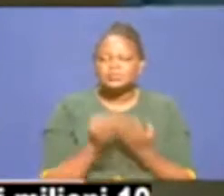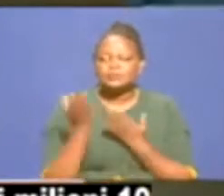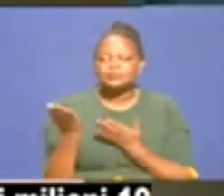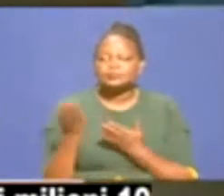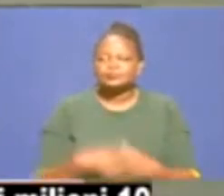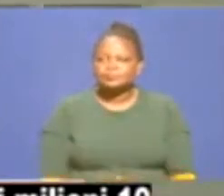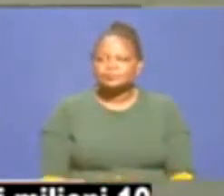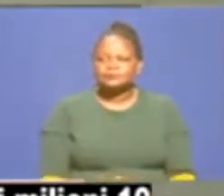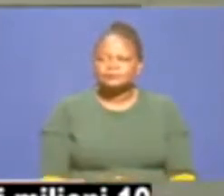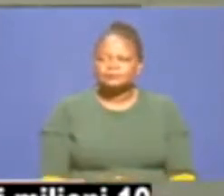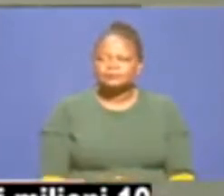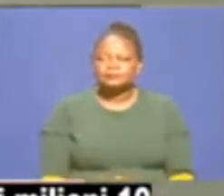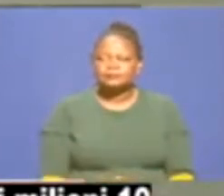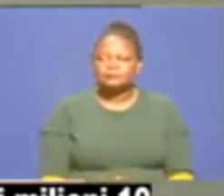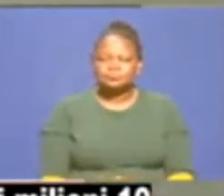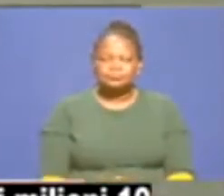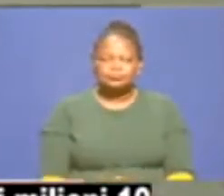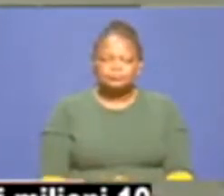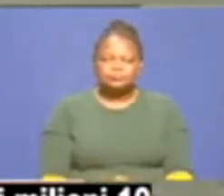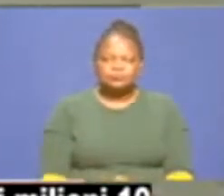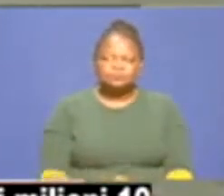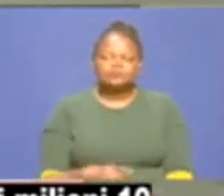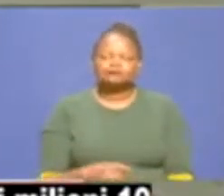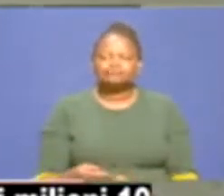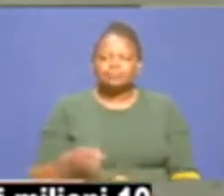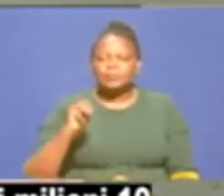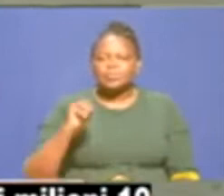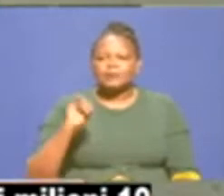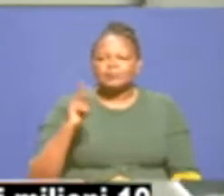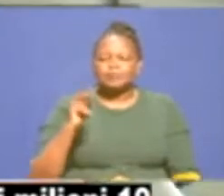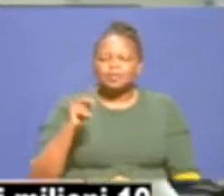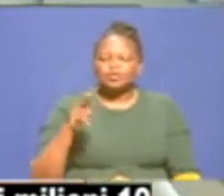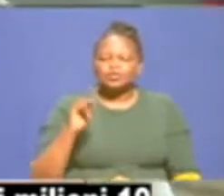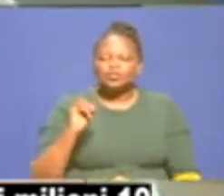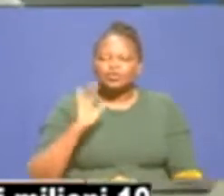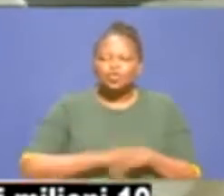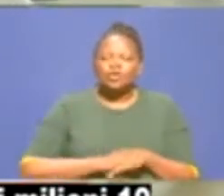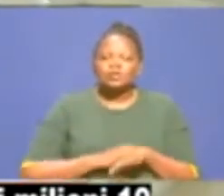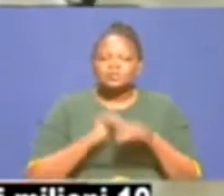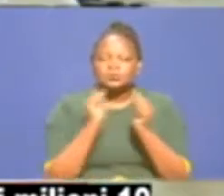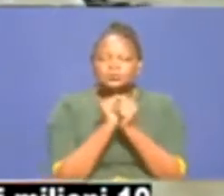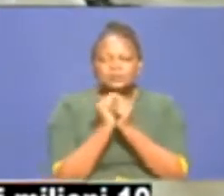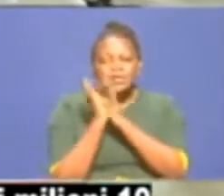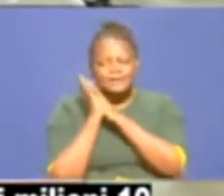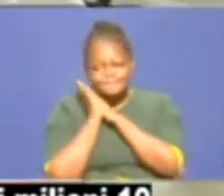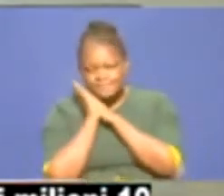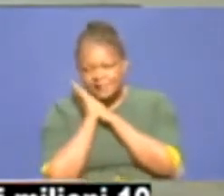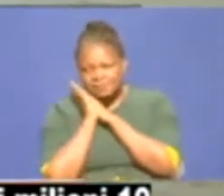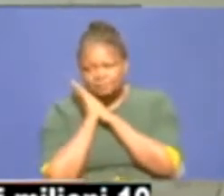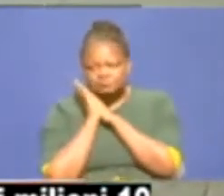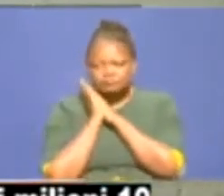Vimegawia hospitali ya kaunti ndogo ya Mikinduri ambayo imepokea vitanda 10 kwenye wadi za kujifungulia kina mama